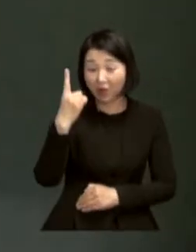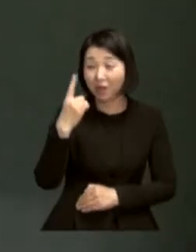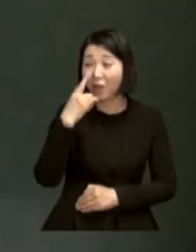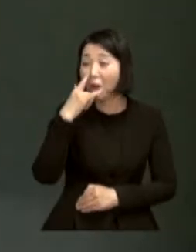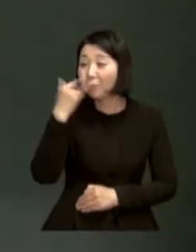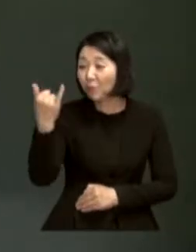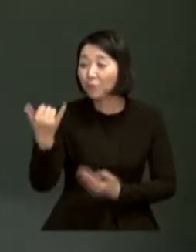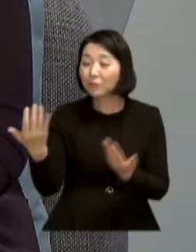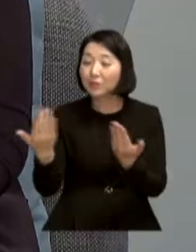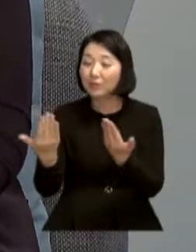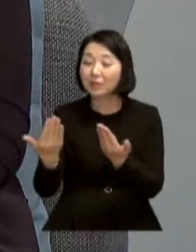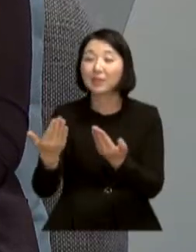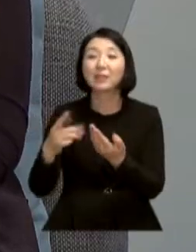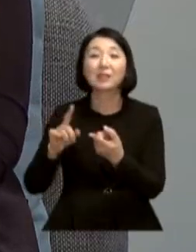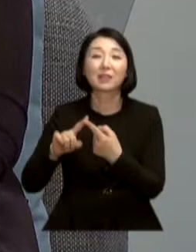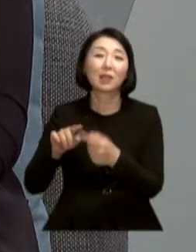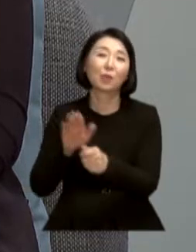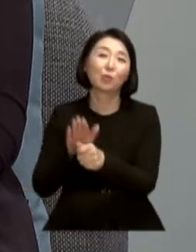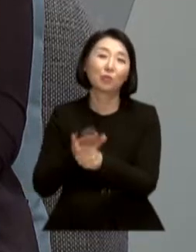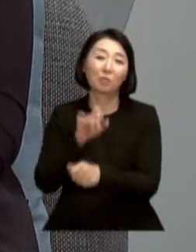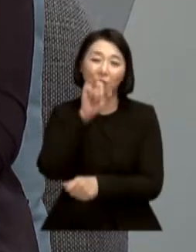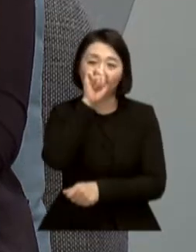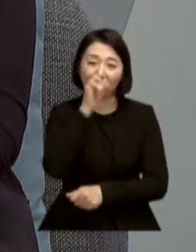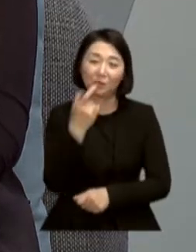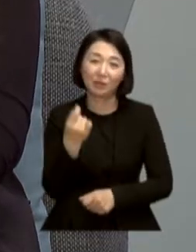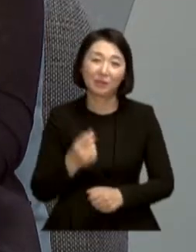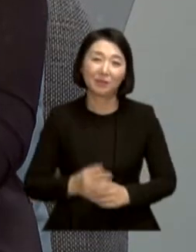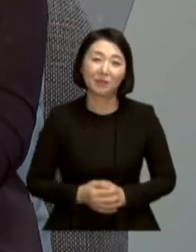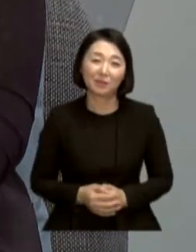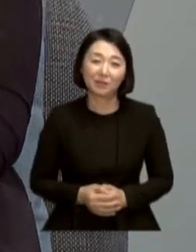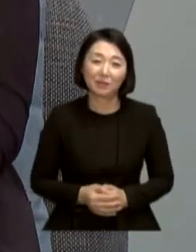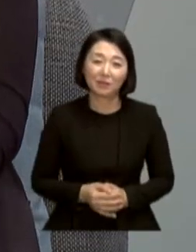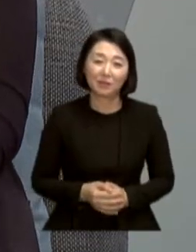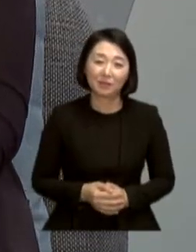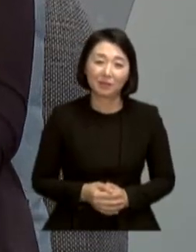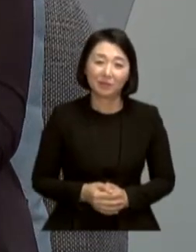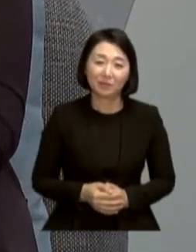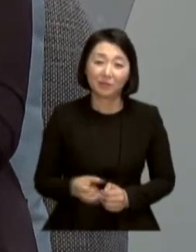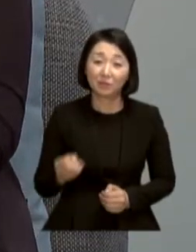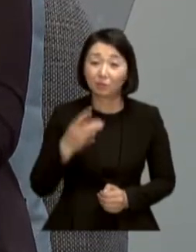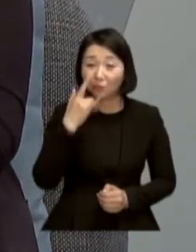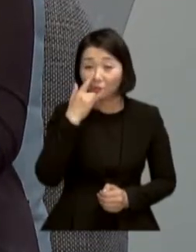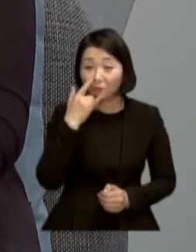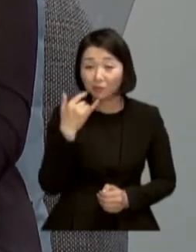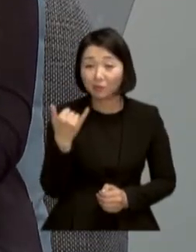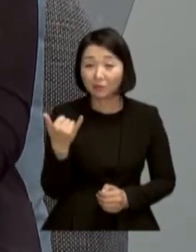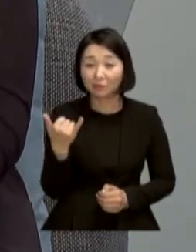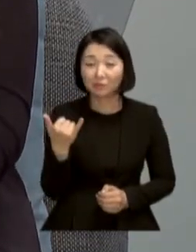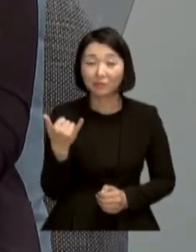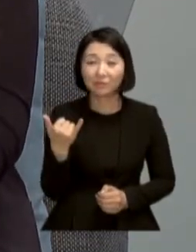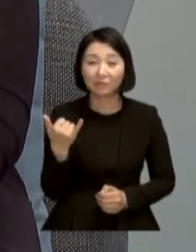됐으면 좋겠고 그리고 엄마 아빠가 조금이라도 엄마 아빠가 힘을 얻었으면 좋겠습니다.